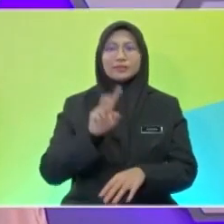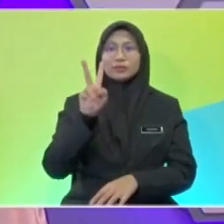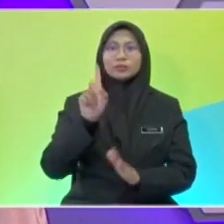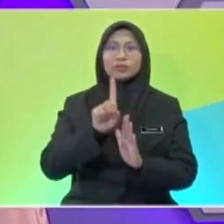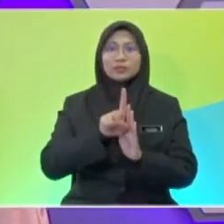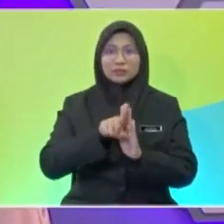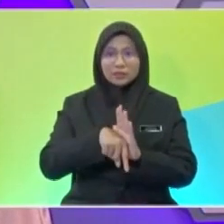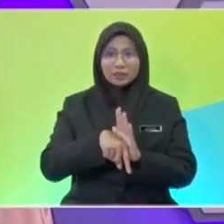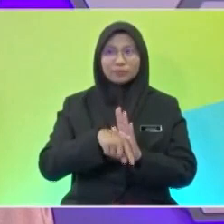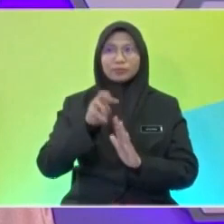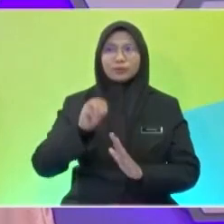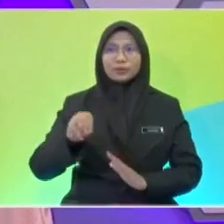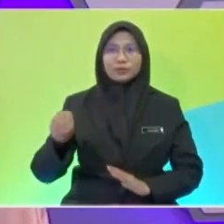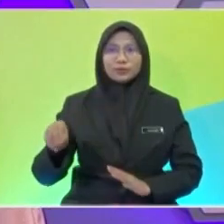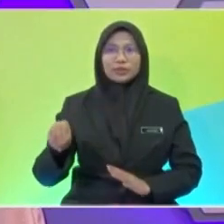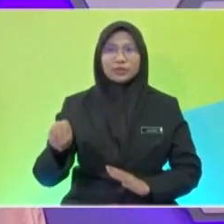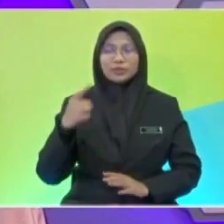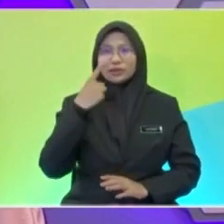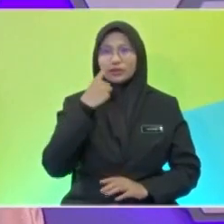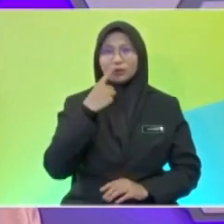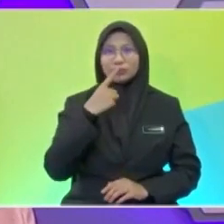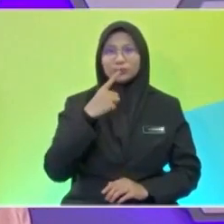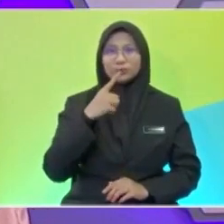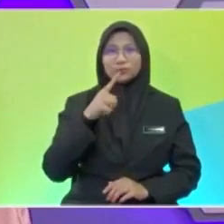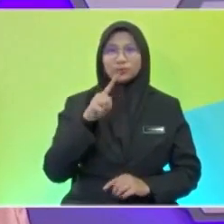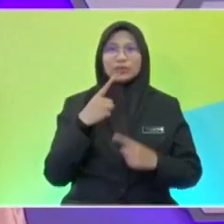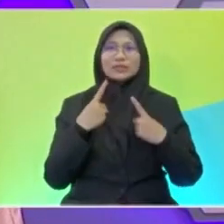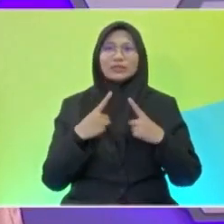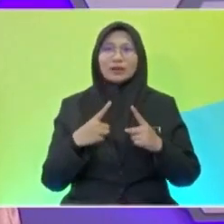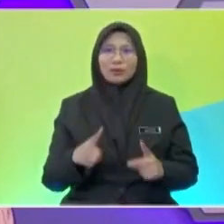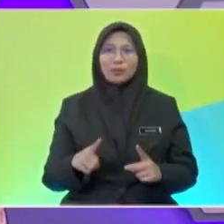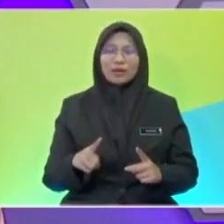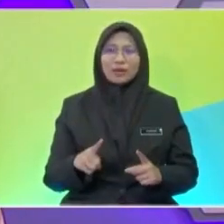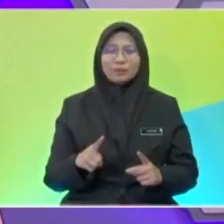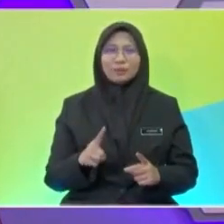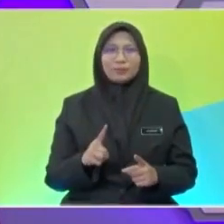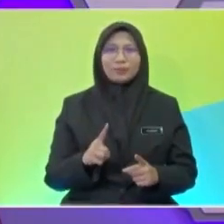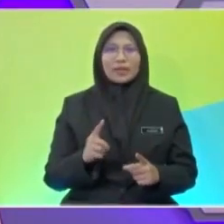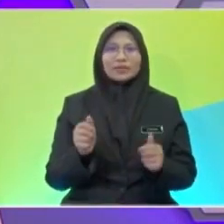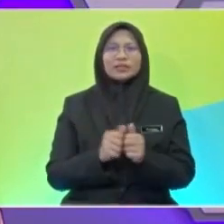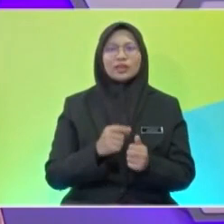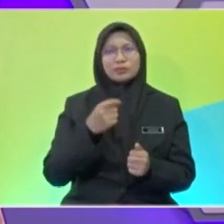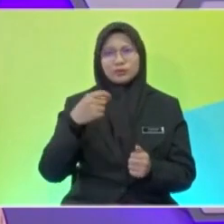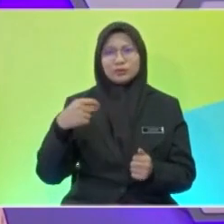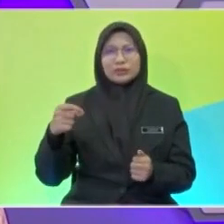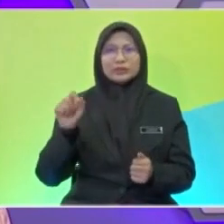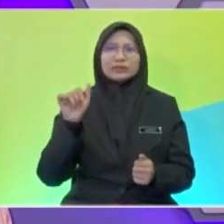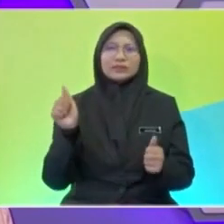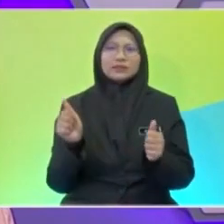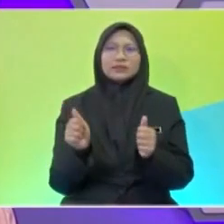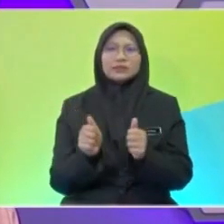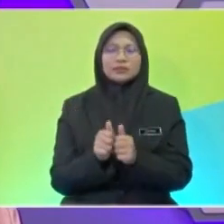mereka akan menghasilkannya satu persembahan penulisan terbaik yang akan memberikan